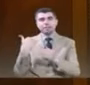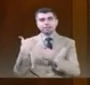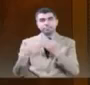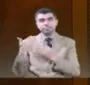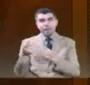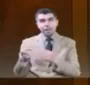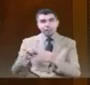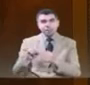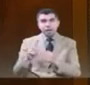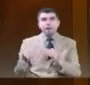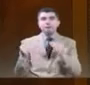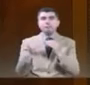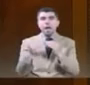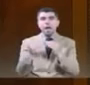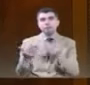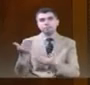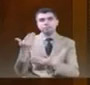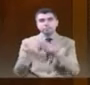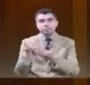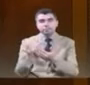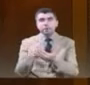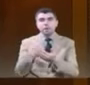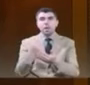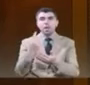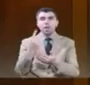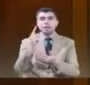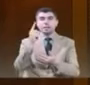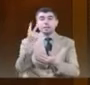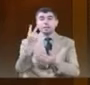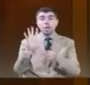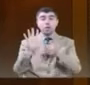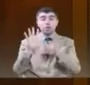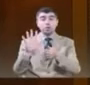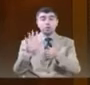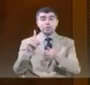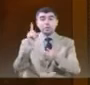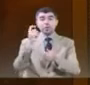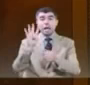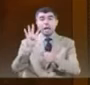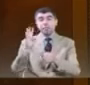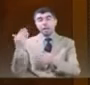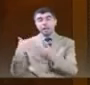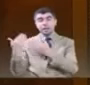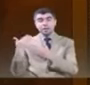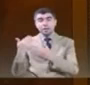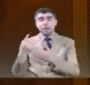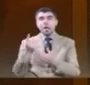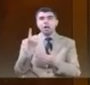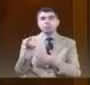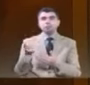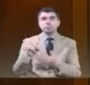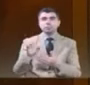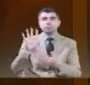1000 درهم بحال اللي اتفقوا الناس 26 أبريل 2011 غادي نرفعوهم ل 1500 درهم.